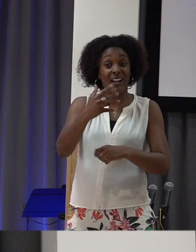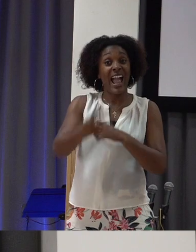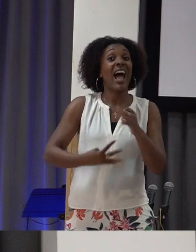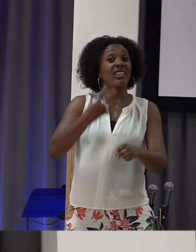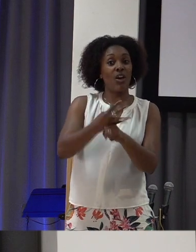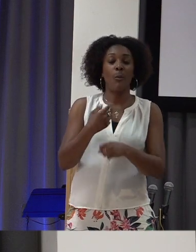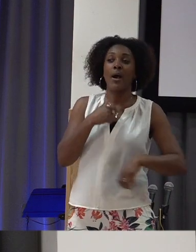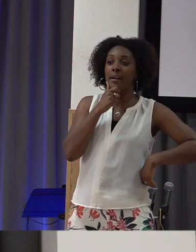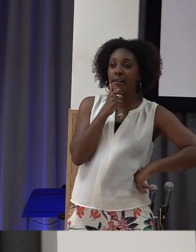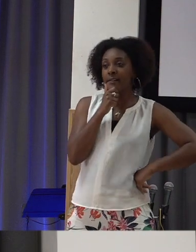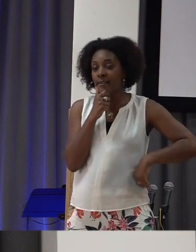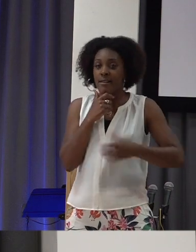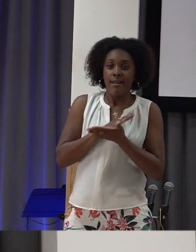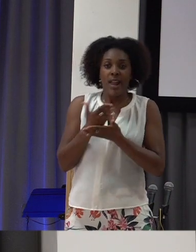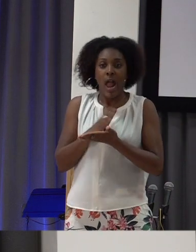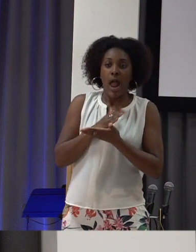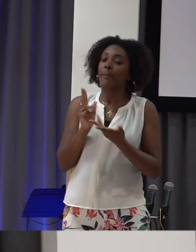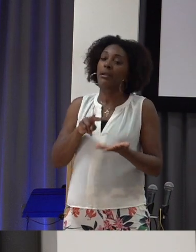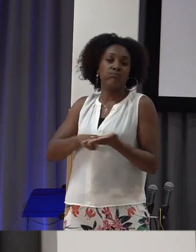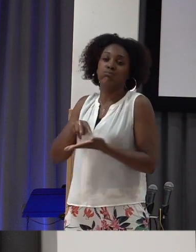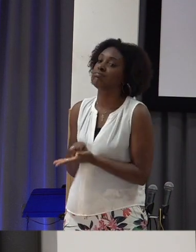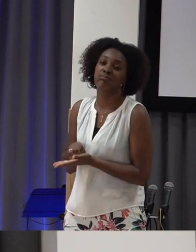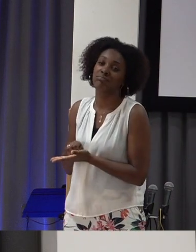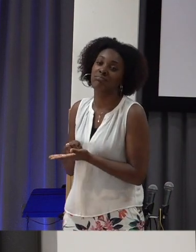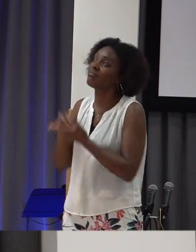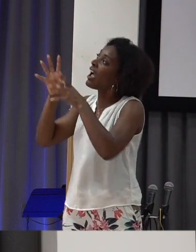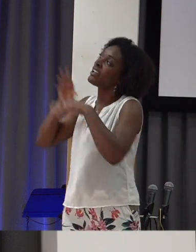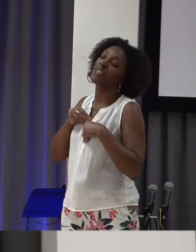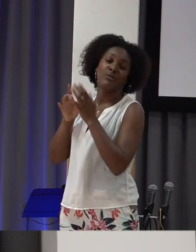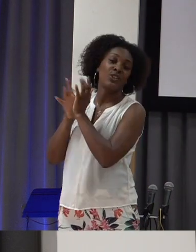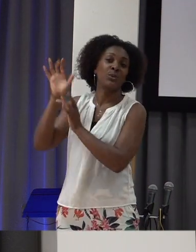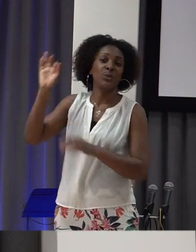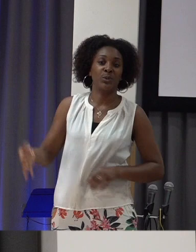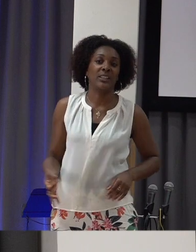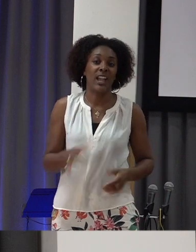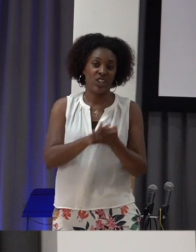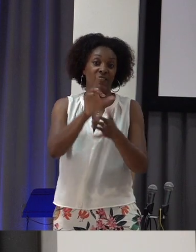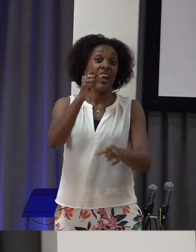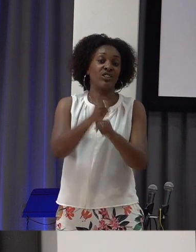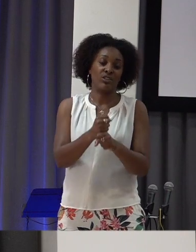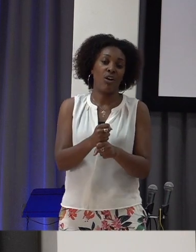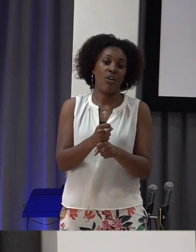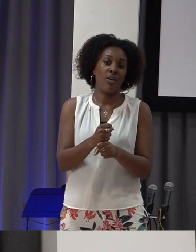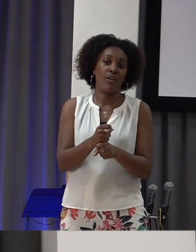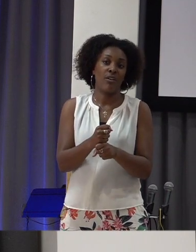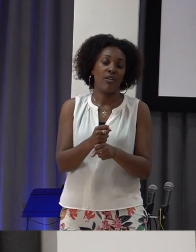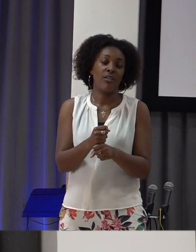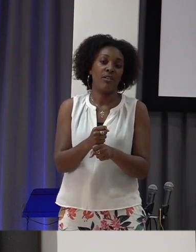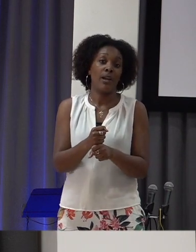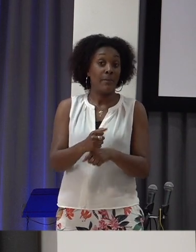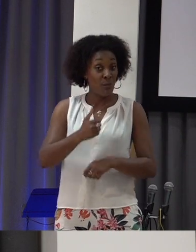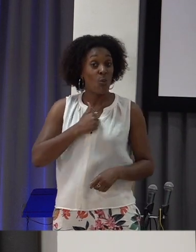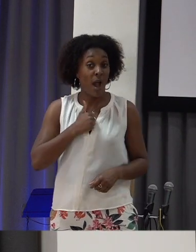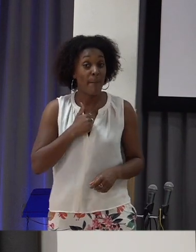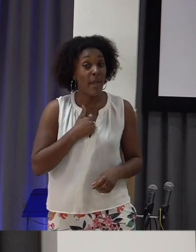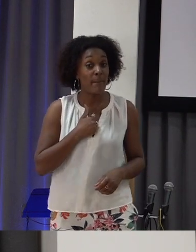enfin courber l'échine devant Dieu et dire, je vais vous dire, excusez-moi l'expression, mais c'est ce que je me suis dit, hein. Je